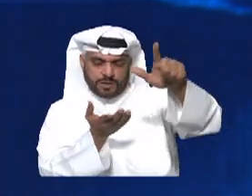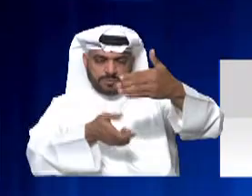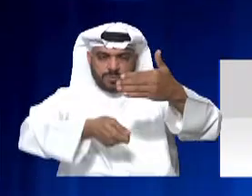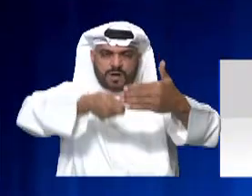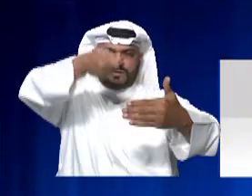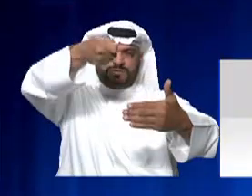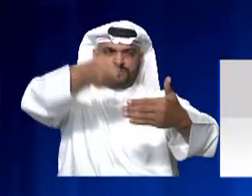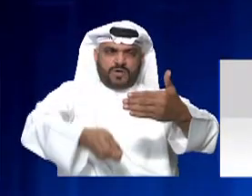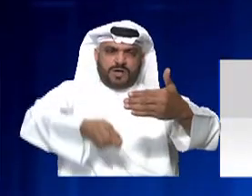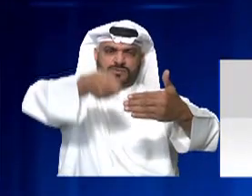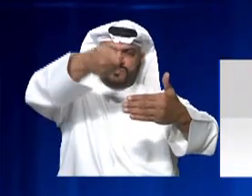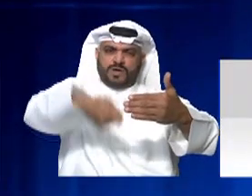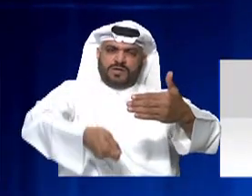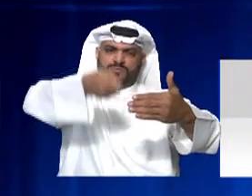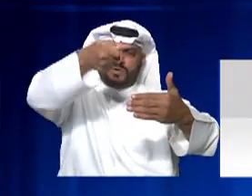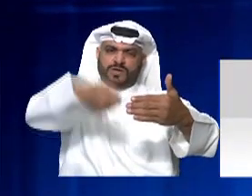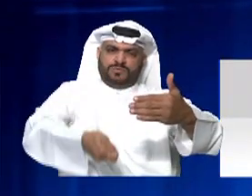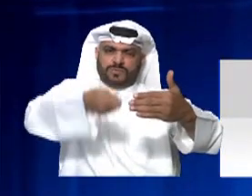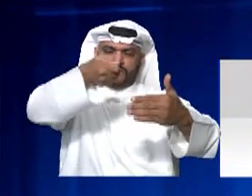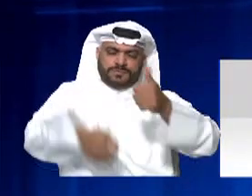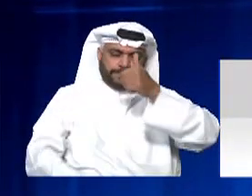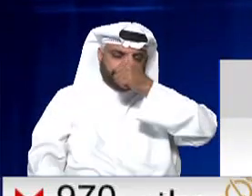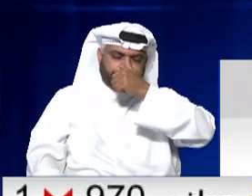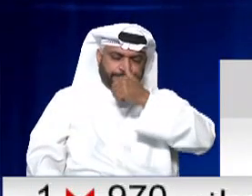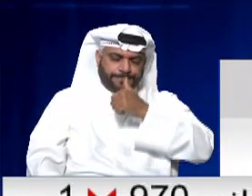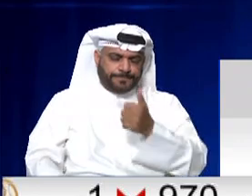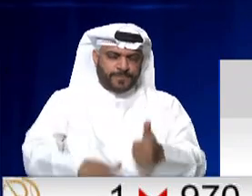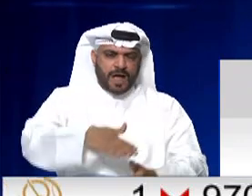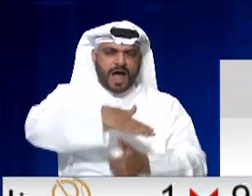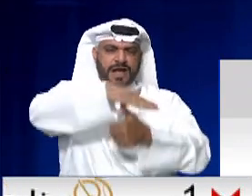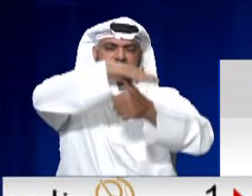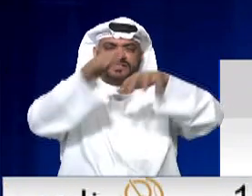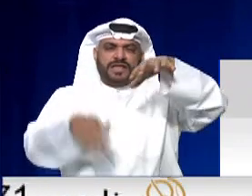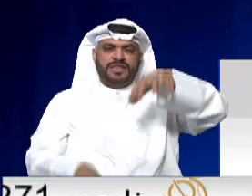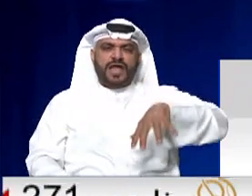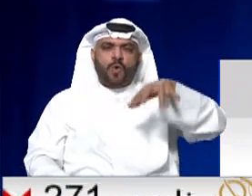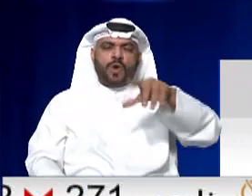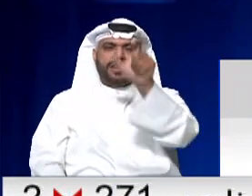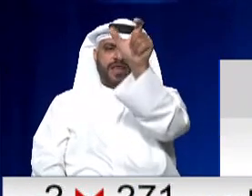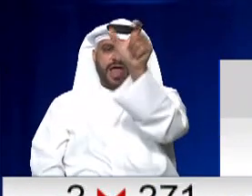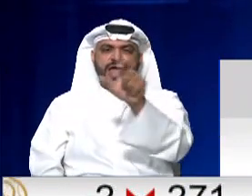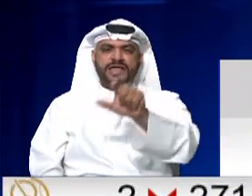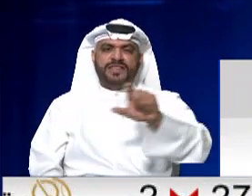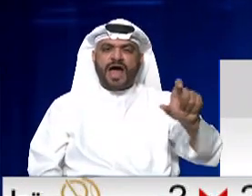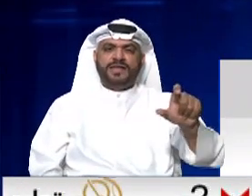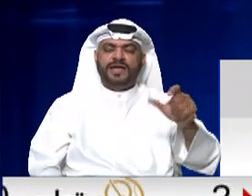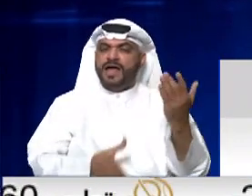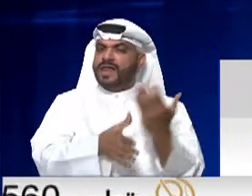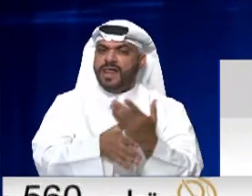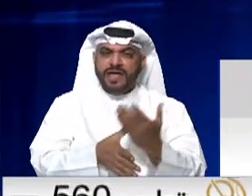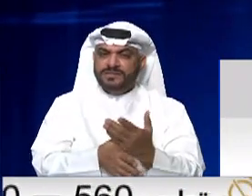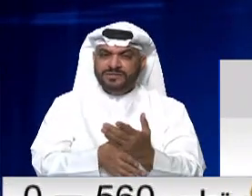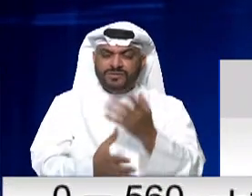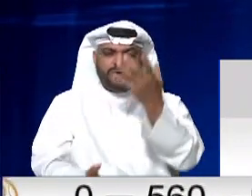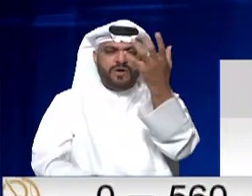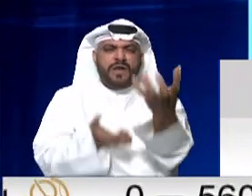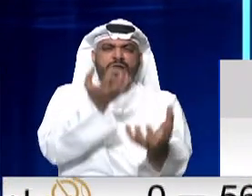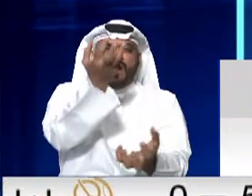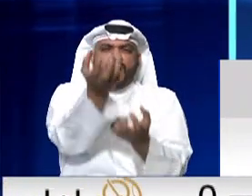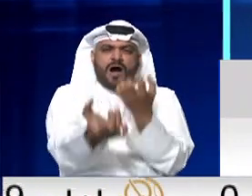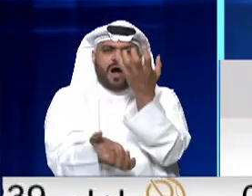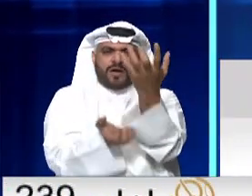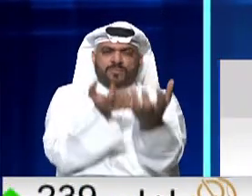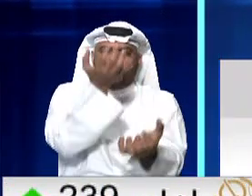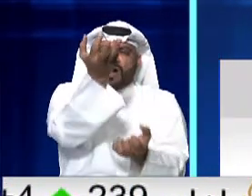سيرجيو متر رئيس جمهوريه ايطاليا الصديقه عرب فيها سمو حفظه الله تعازيه وصادق المواساته